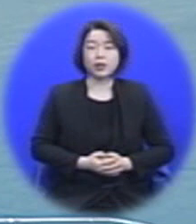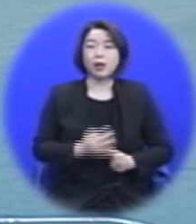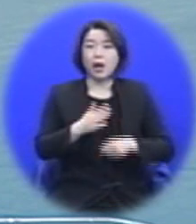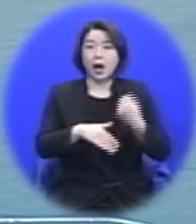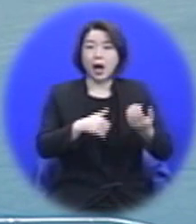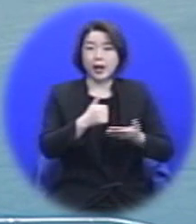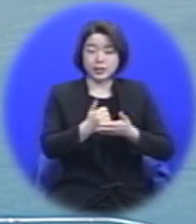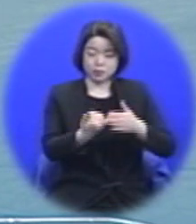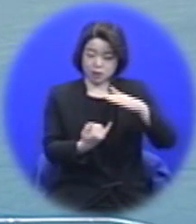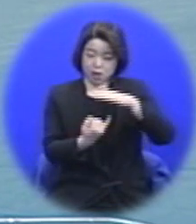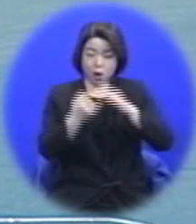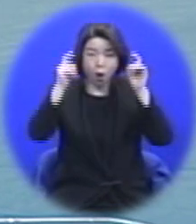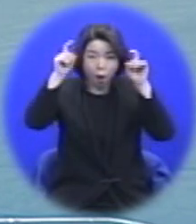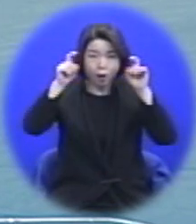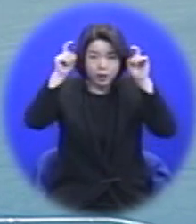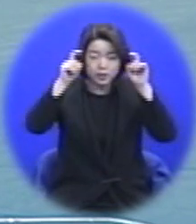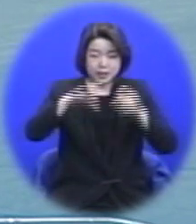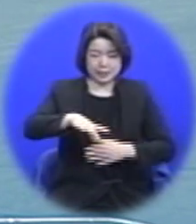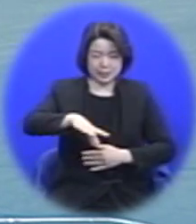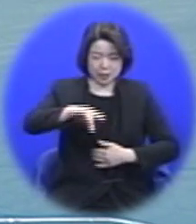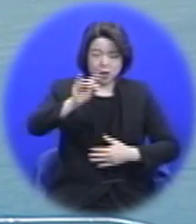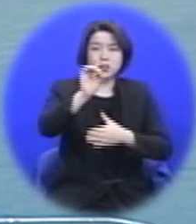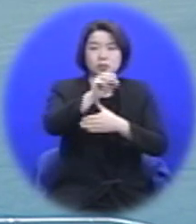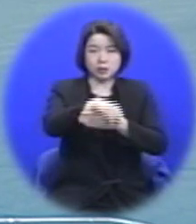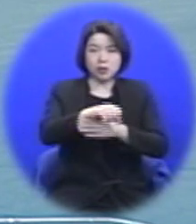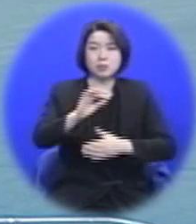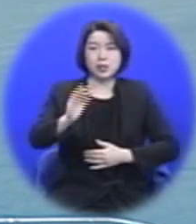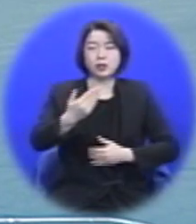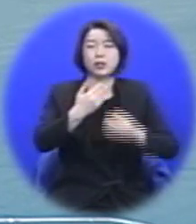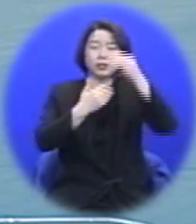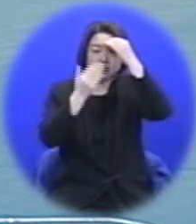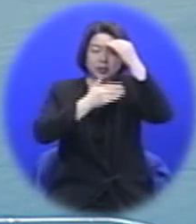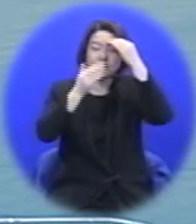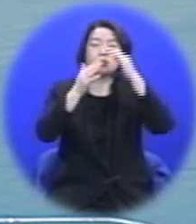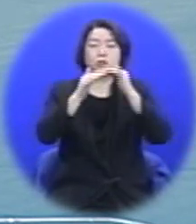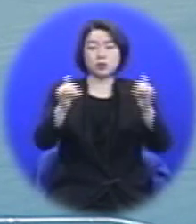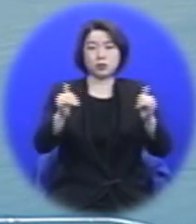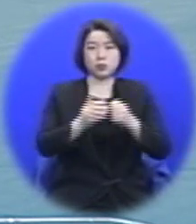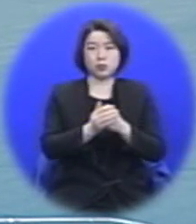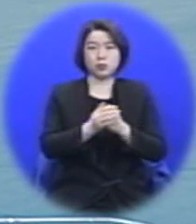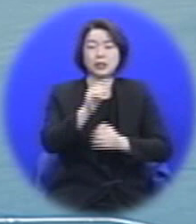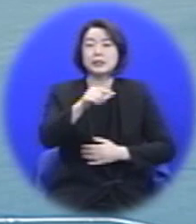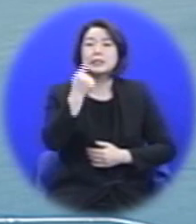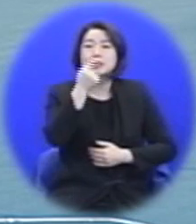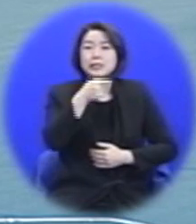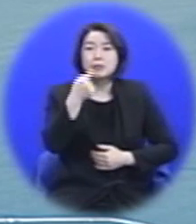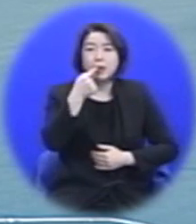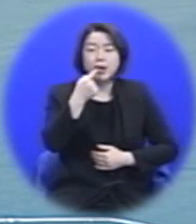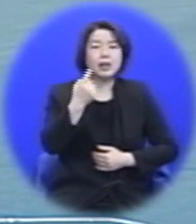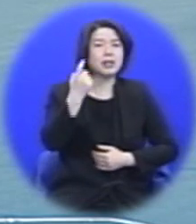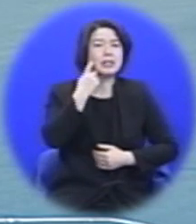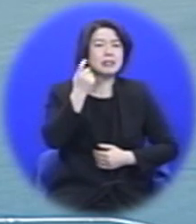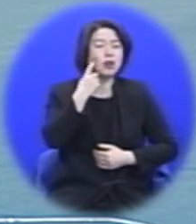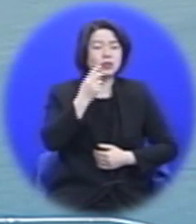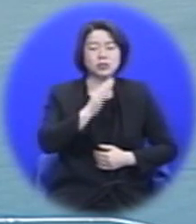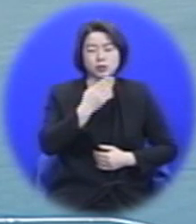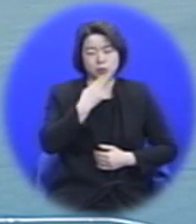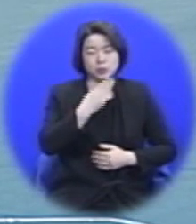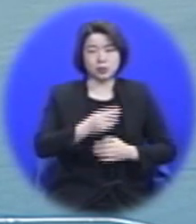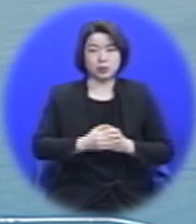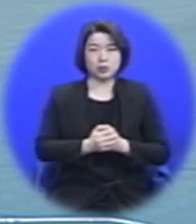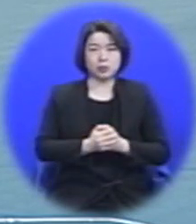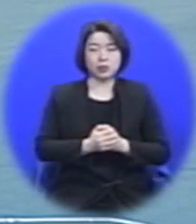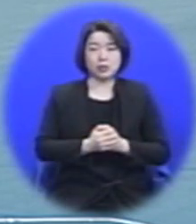하나님과 어린 양의 첫 열매된 성도라고 그랬습니다. 그들은 그 입에 거짓말이 없습니다.